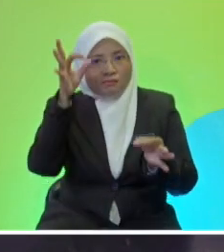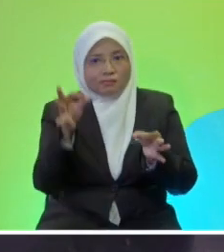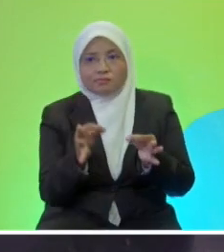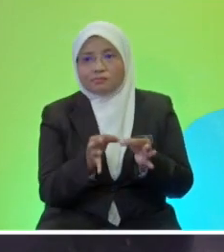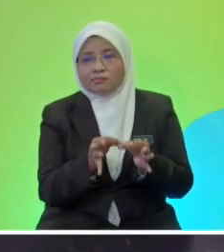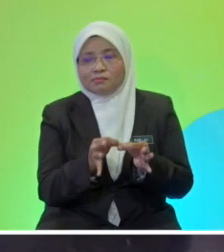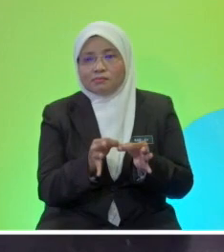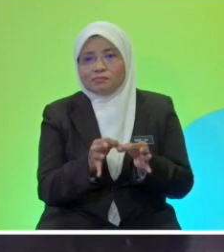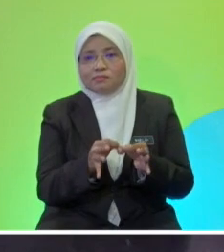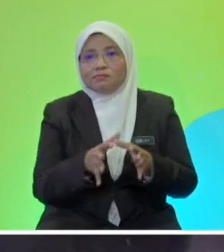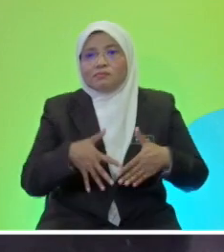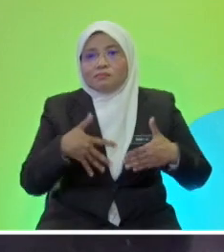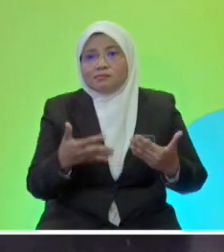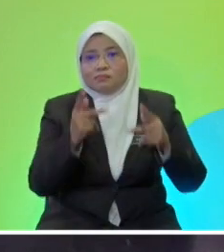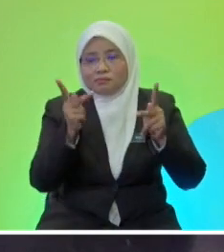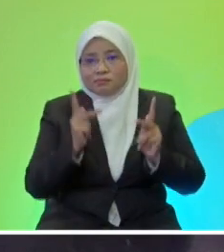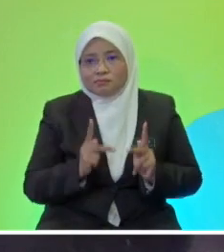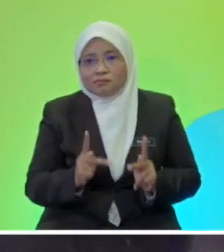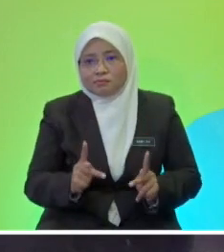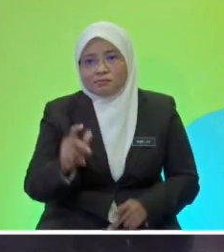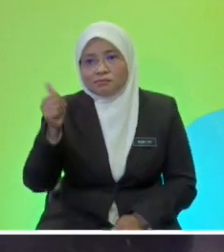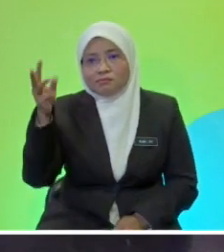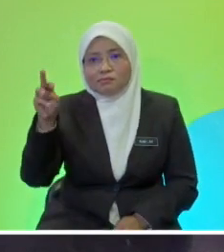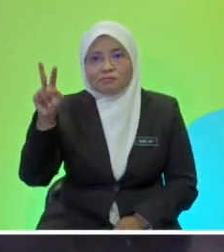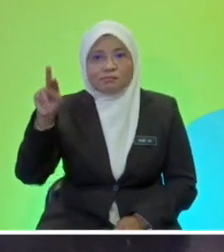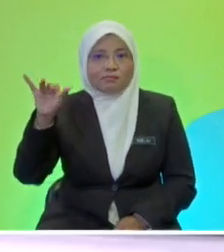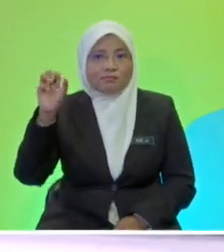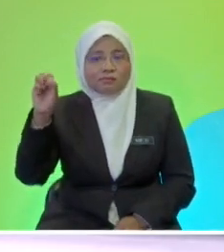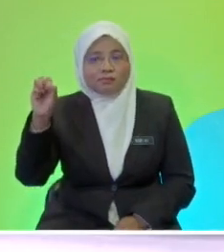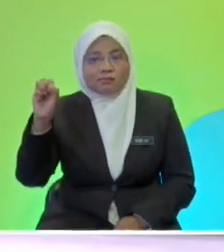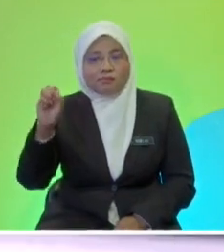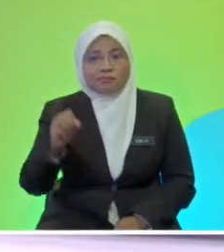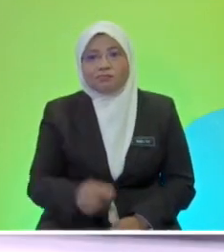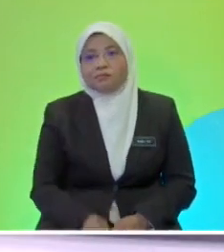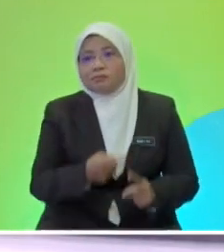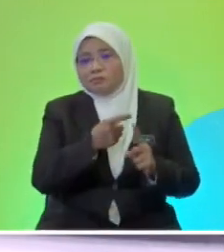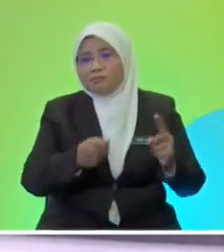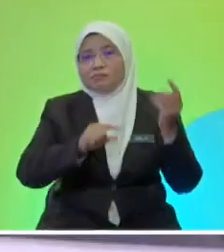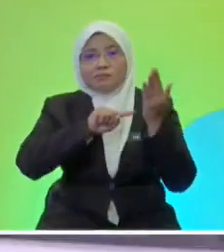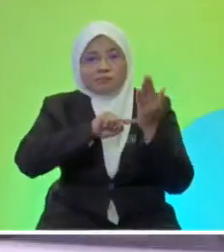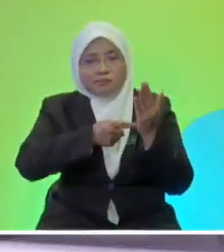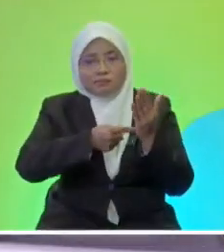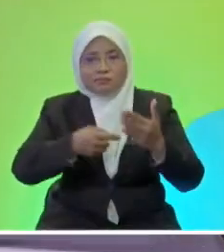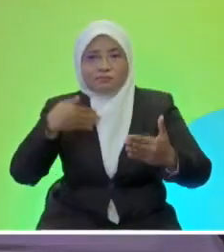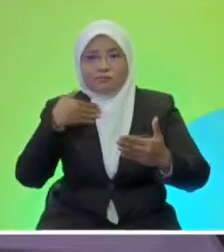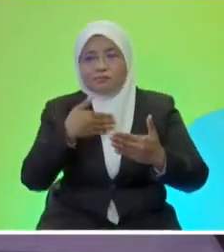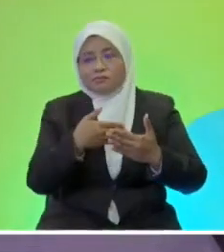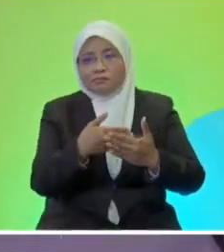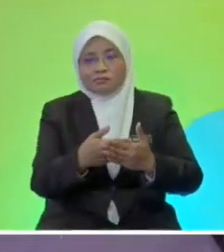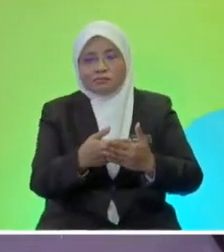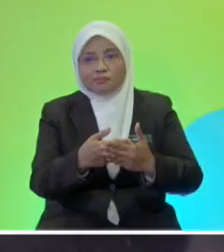Bagaimanakah kaidah eminasi ini daripada peringkat pemulaan yaitu kaidahnya sampai pada